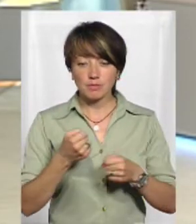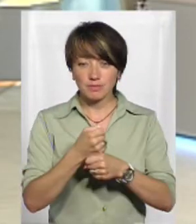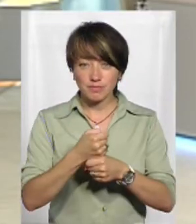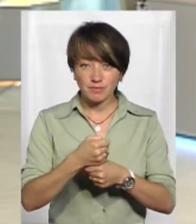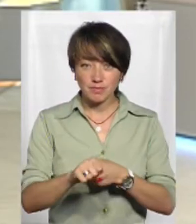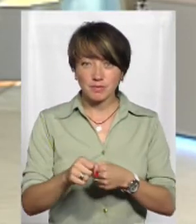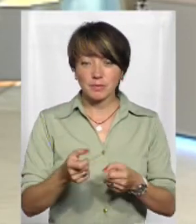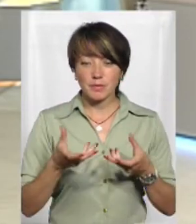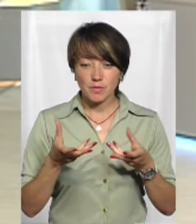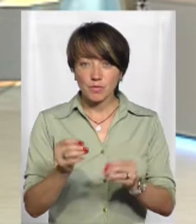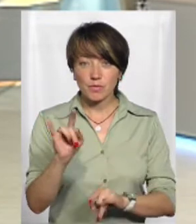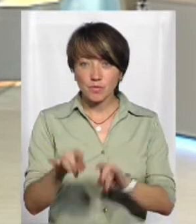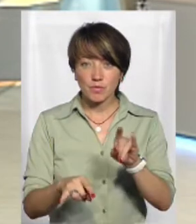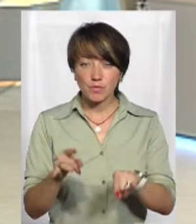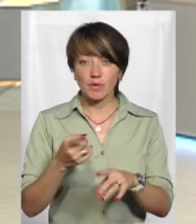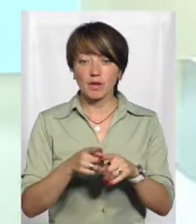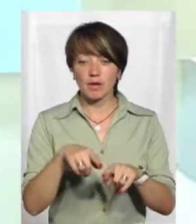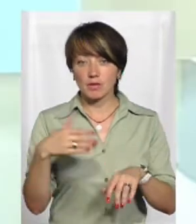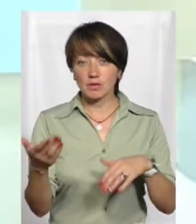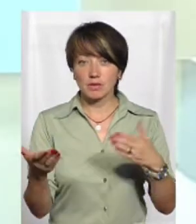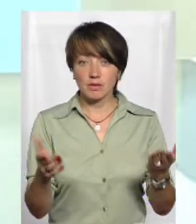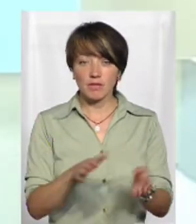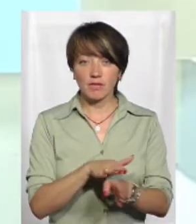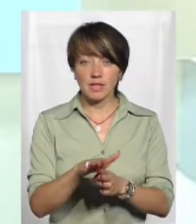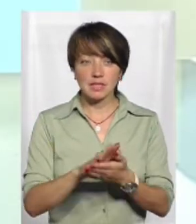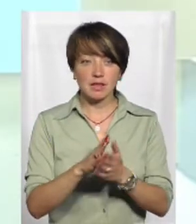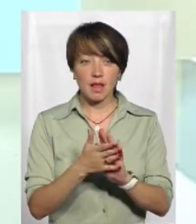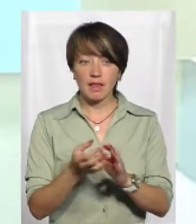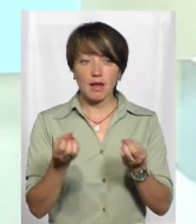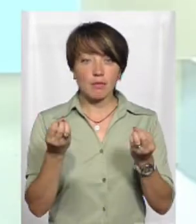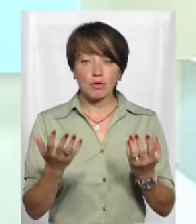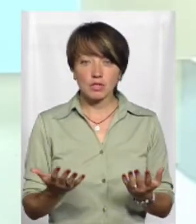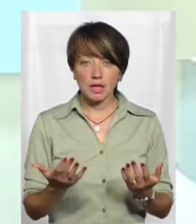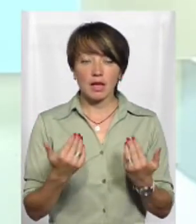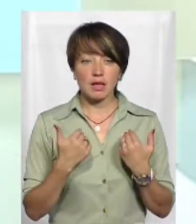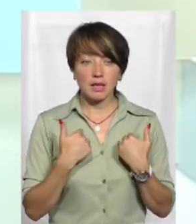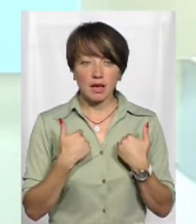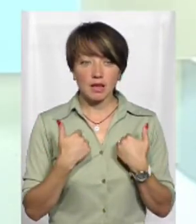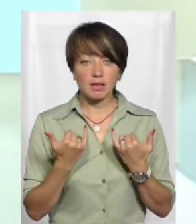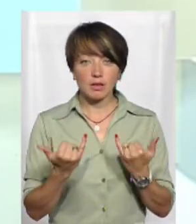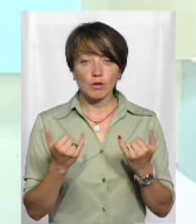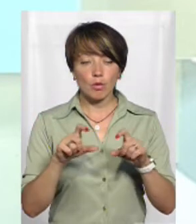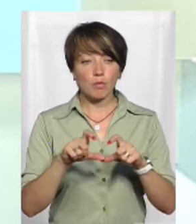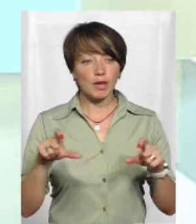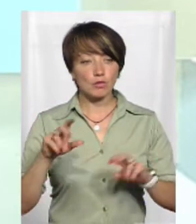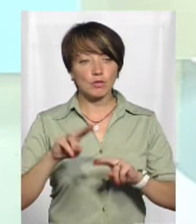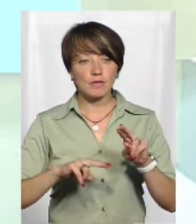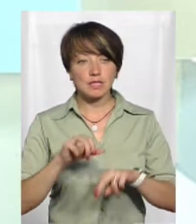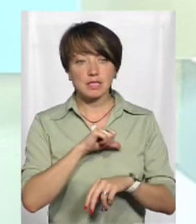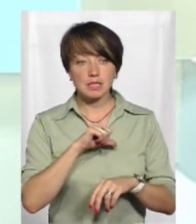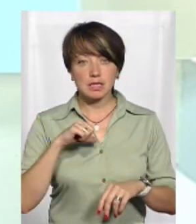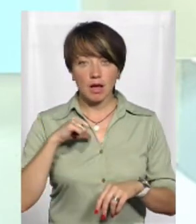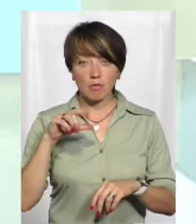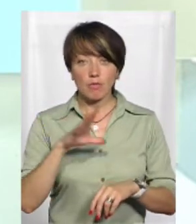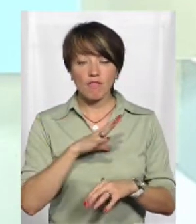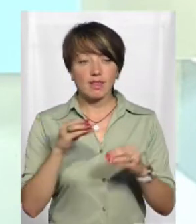зобов'язати і одних виконати свої зобов'язання, і інших, тому що ситуація є непроста. Я на даному об'єкту будівництва сам був